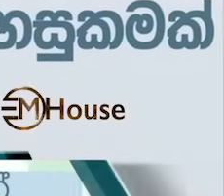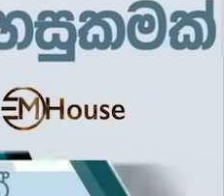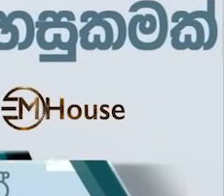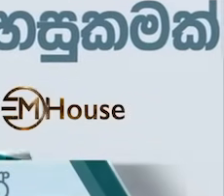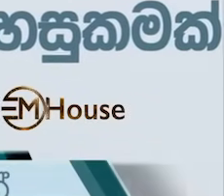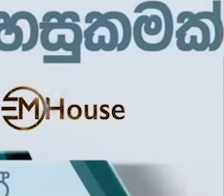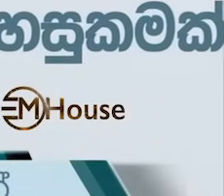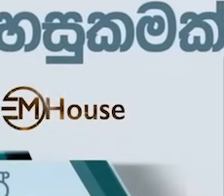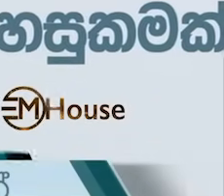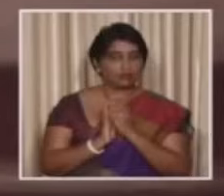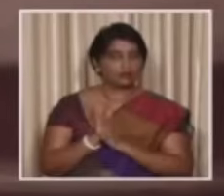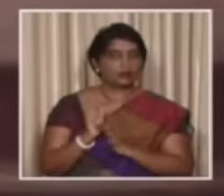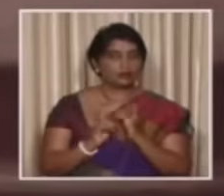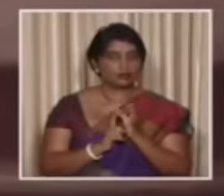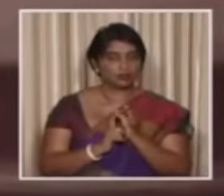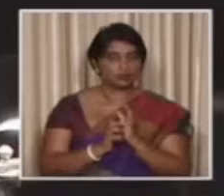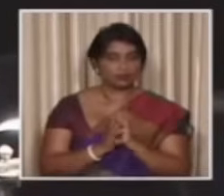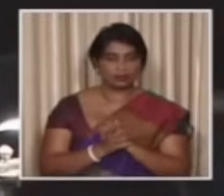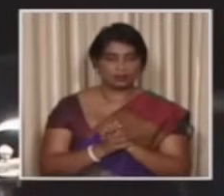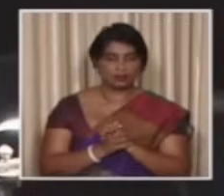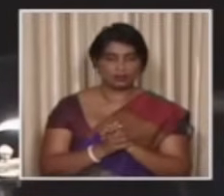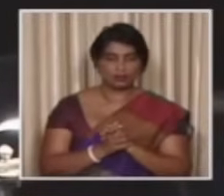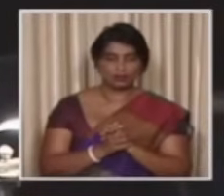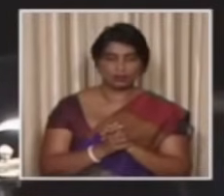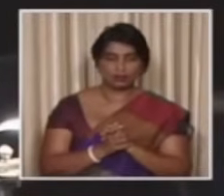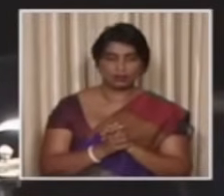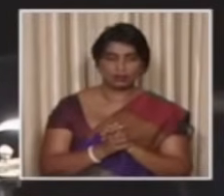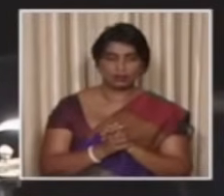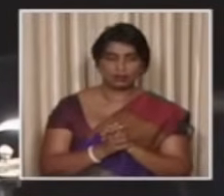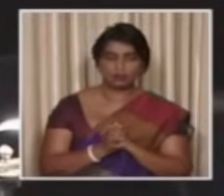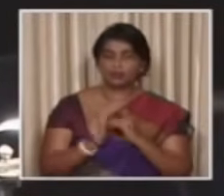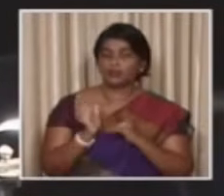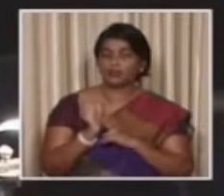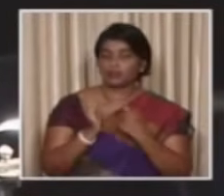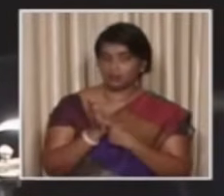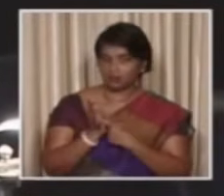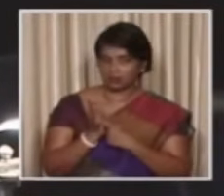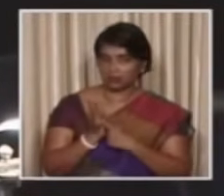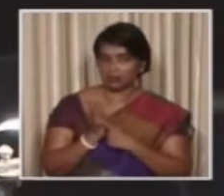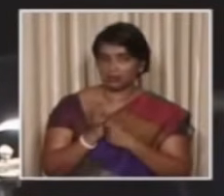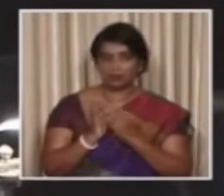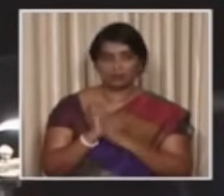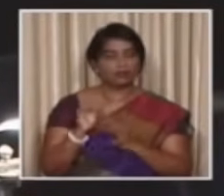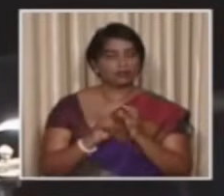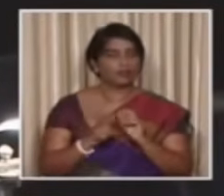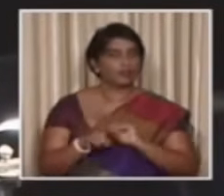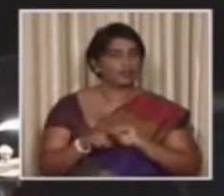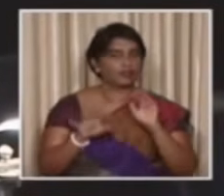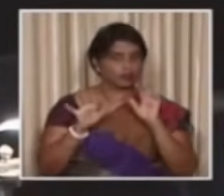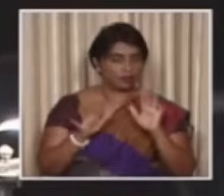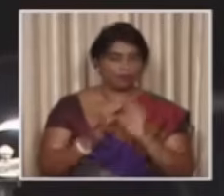ණය පහසුකමක්. Thank you. Honorable Vijayadas Rajapaksha, you have 9 minutes. ගරු